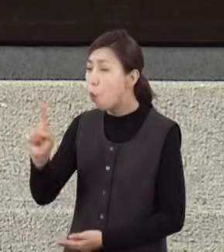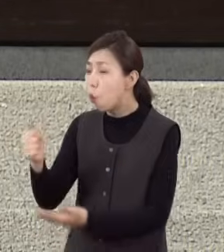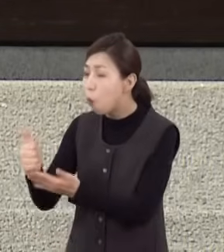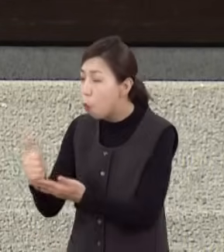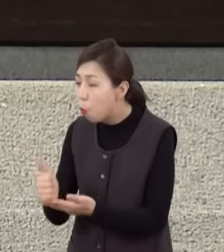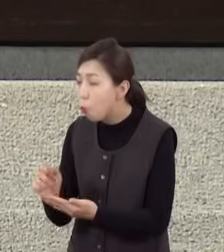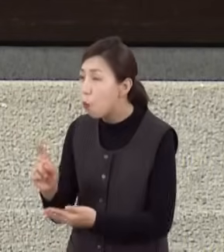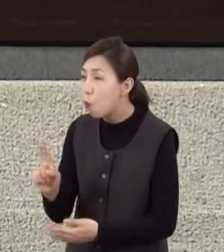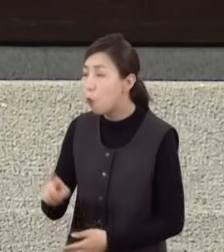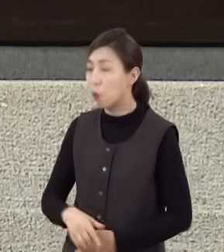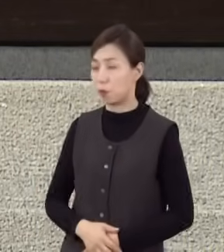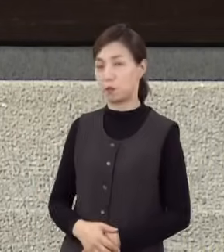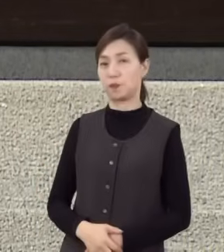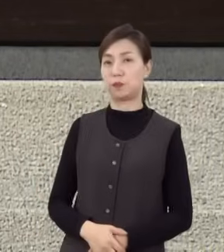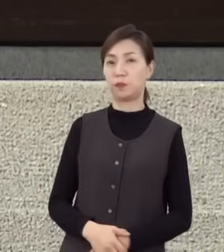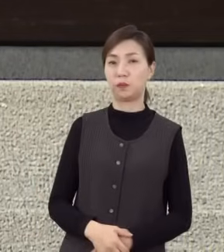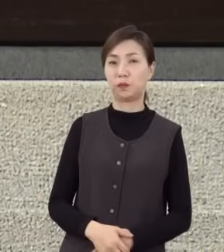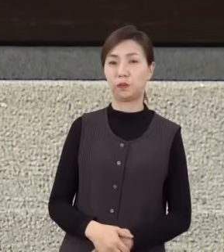장자요.